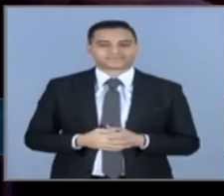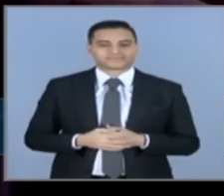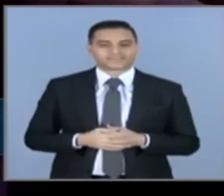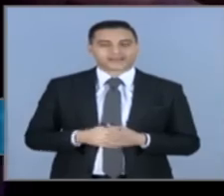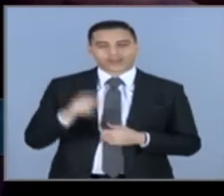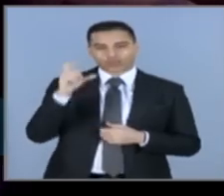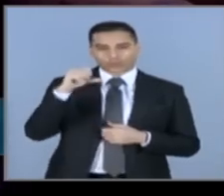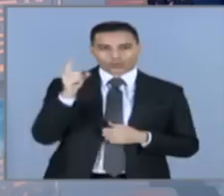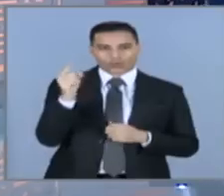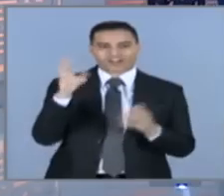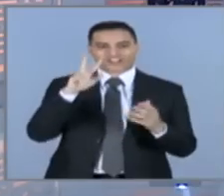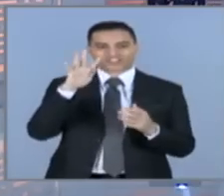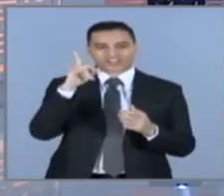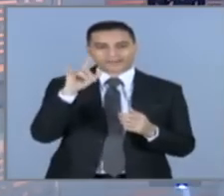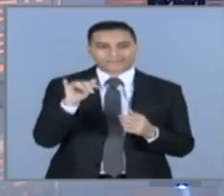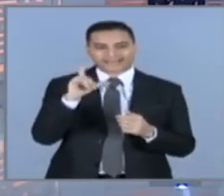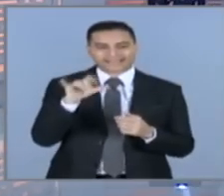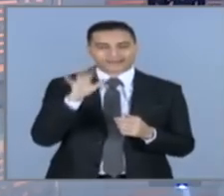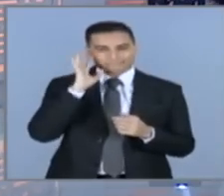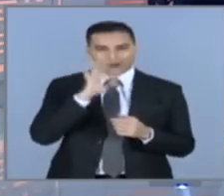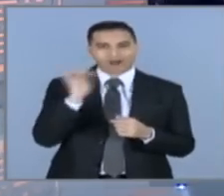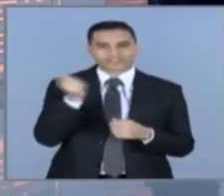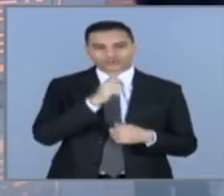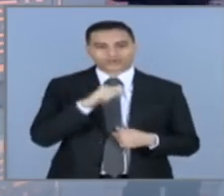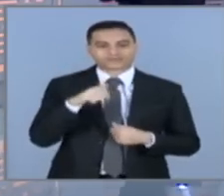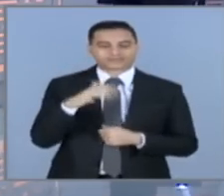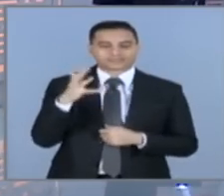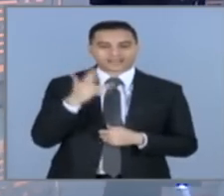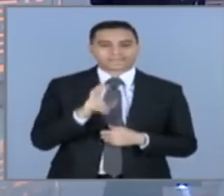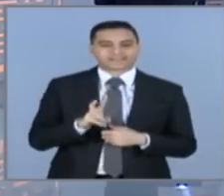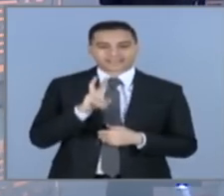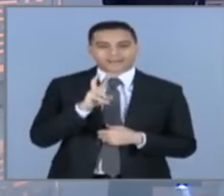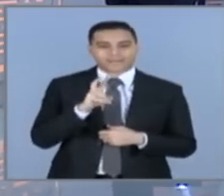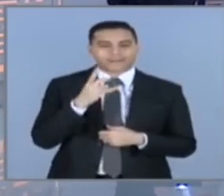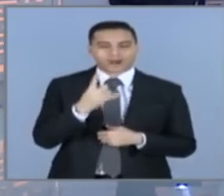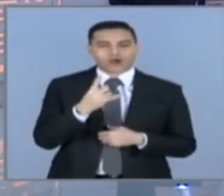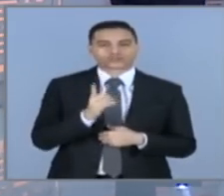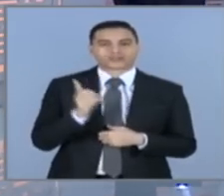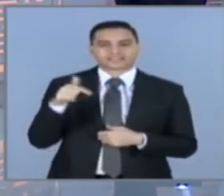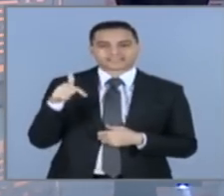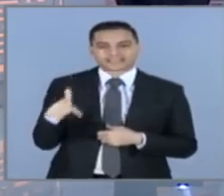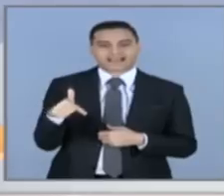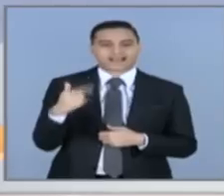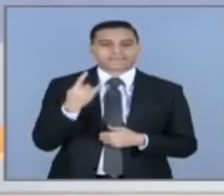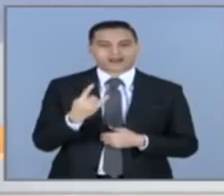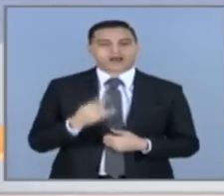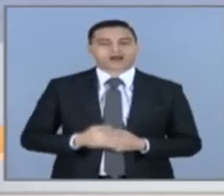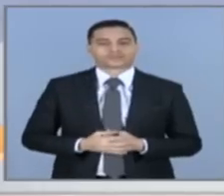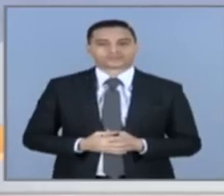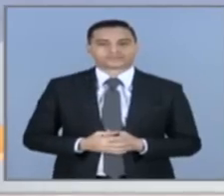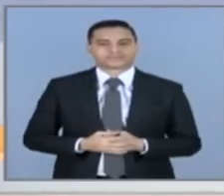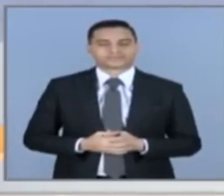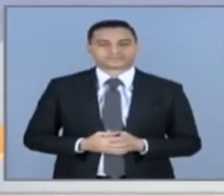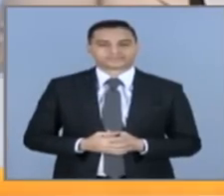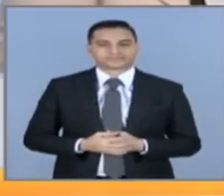تمام تمام، اتفضل. 7 إجابات صح من 10، ويحيى 6